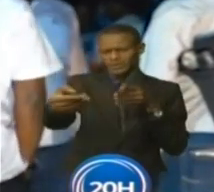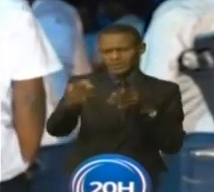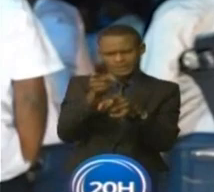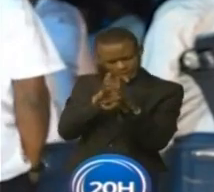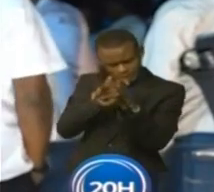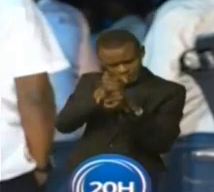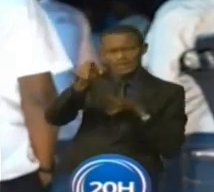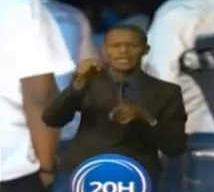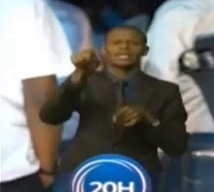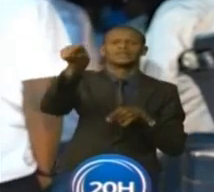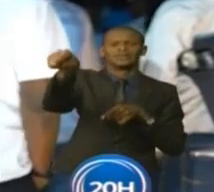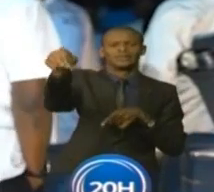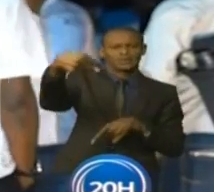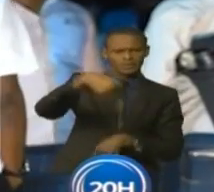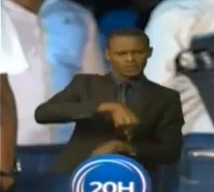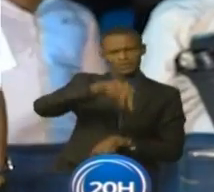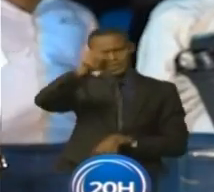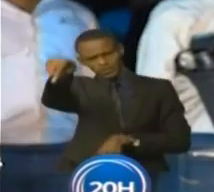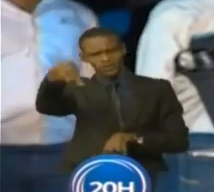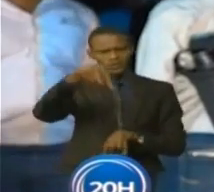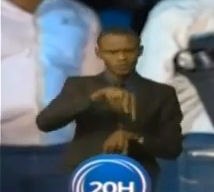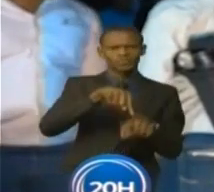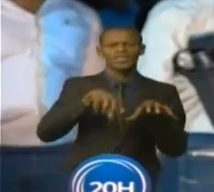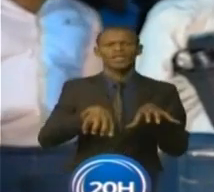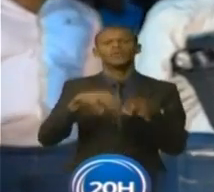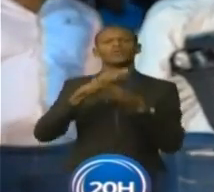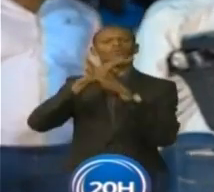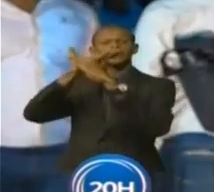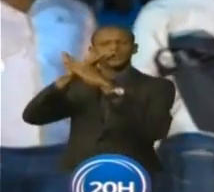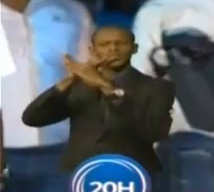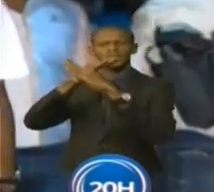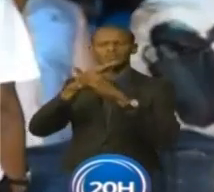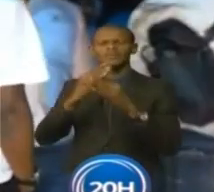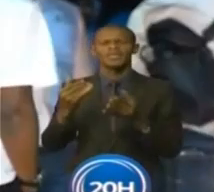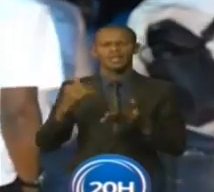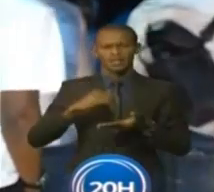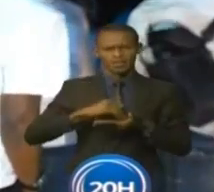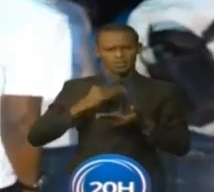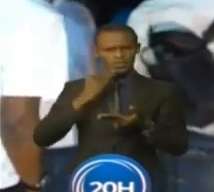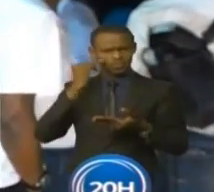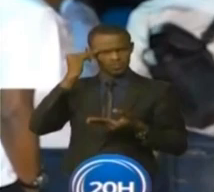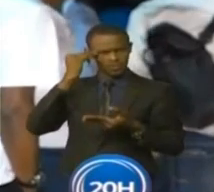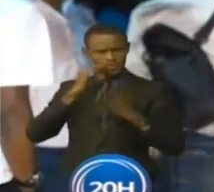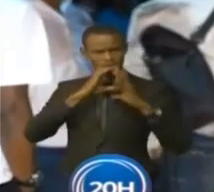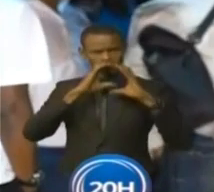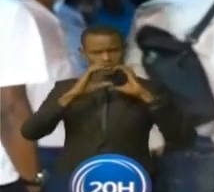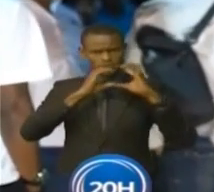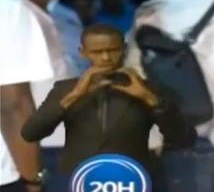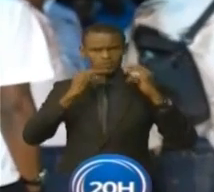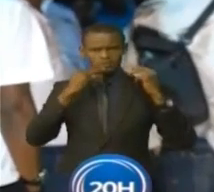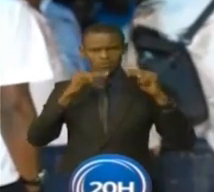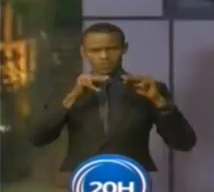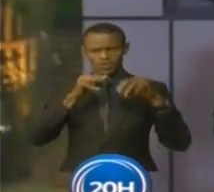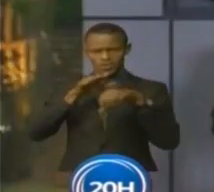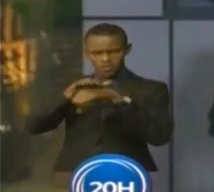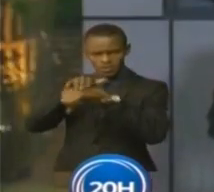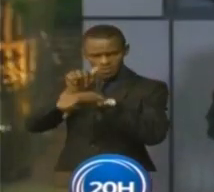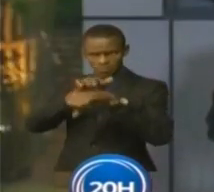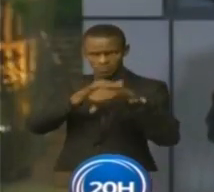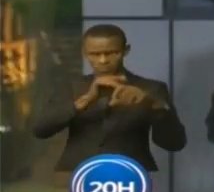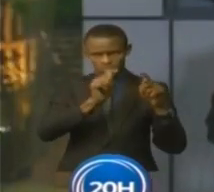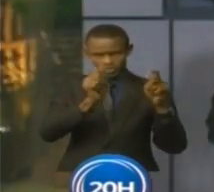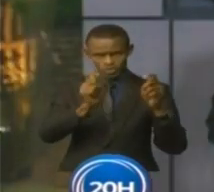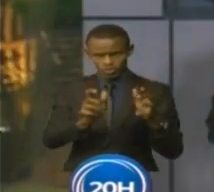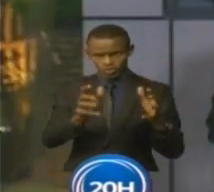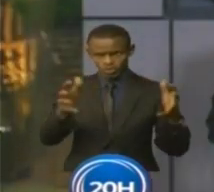difficile à enlever dans la province du Haut-Katanga, a fait également l'objet de cette conférence de presse. Nous avons